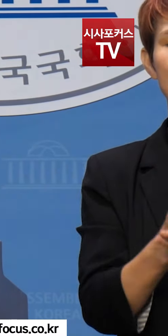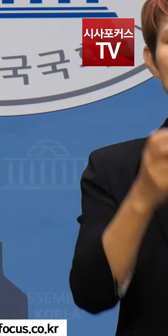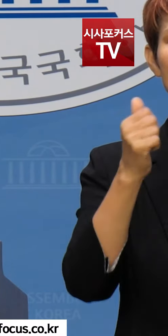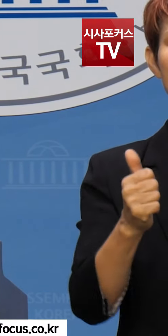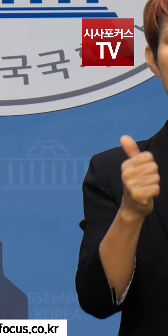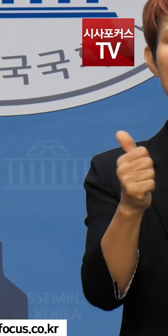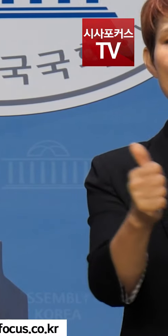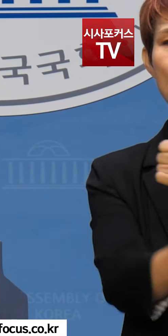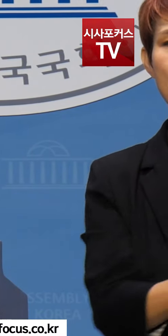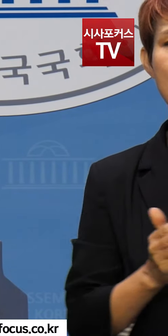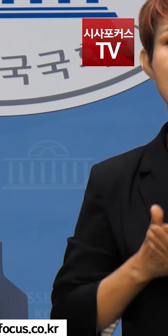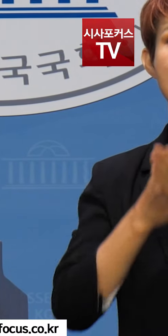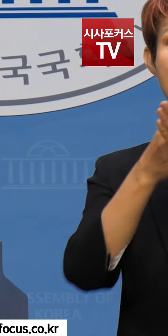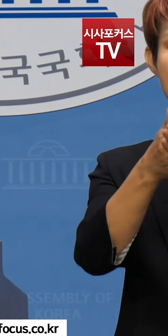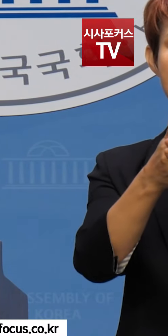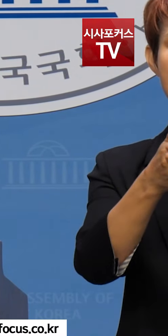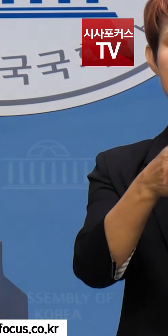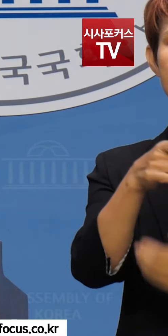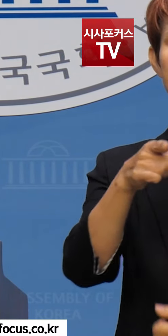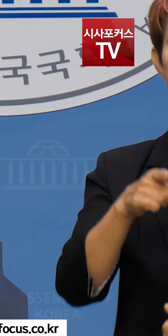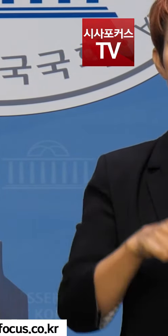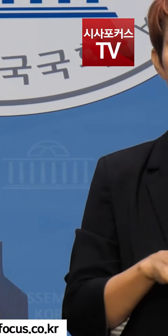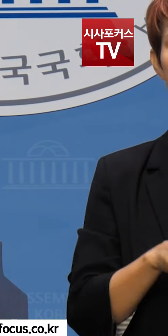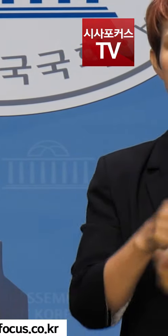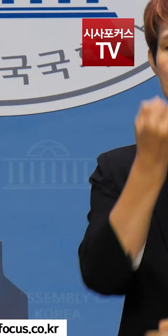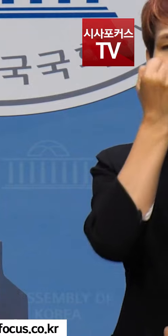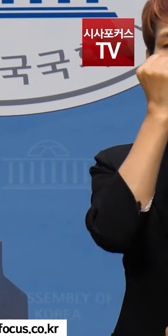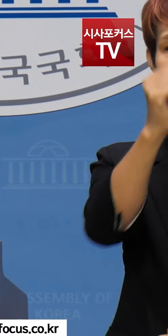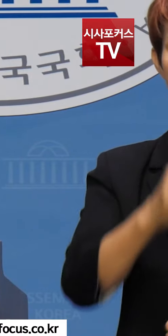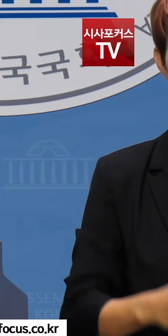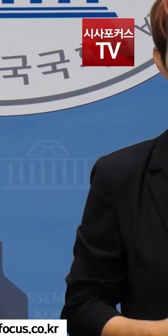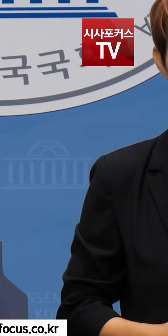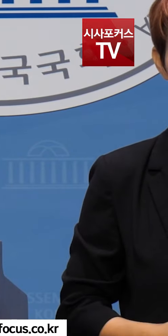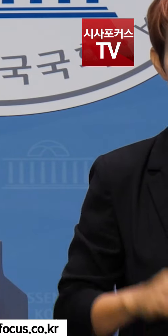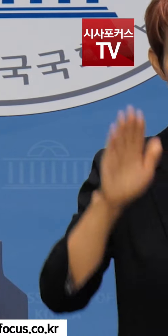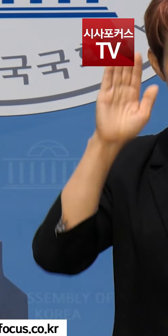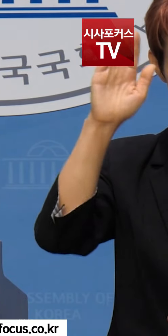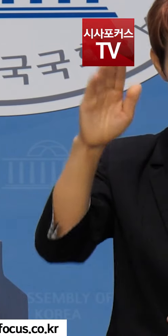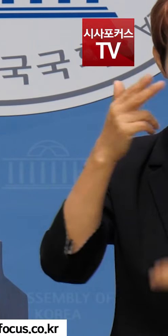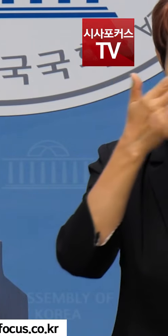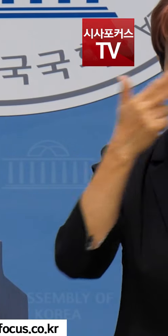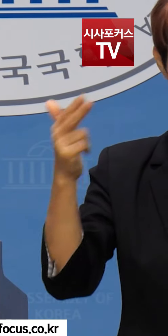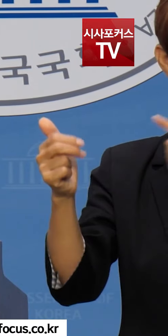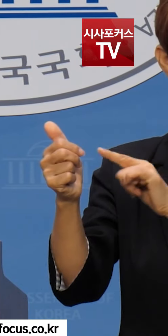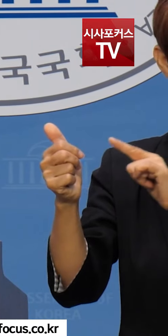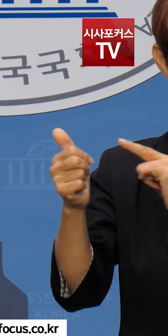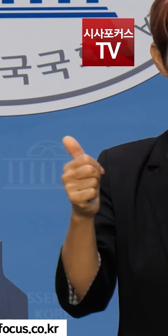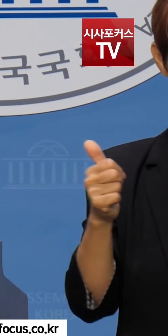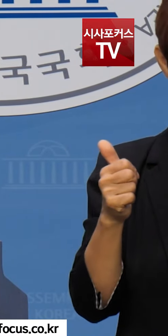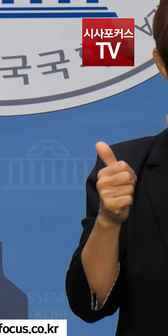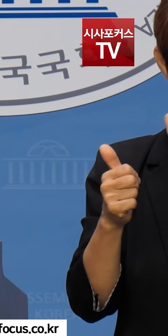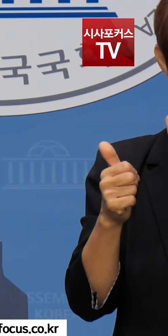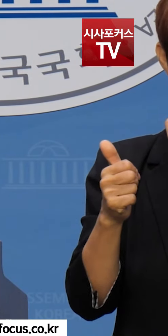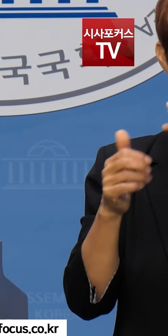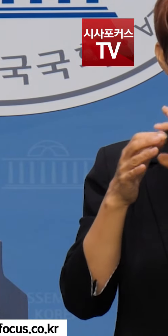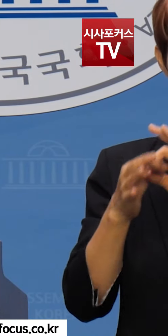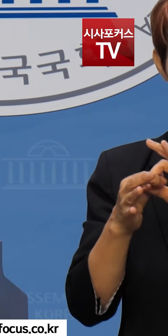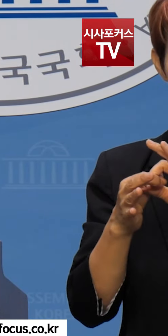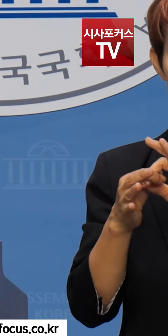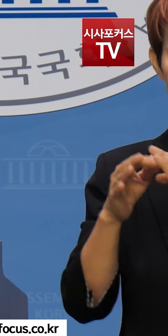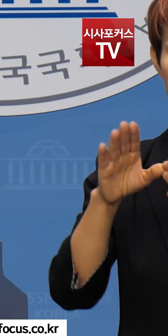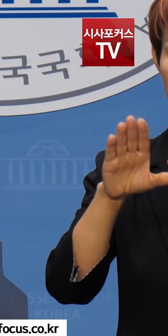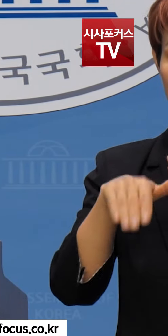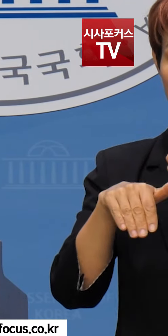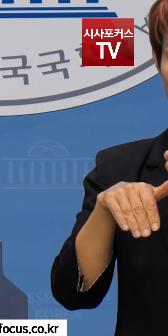회부시킨 것은 그 의도가 너무 뻔합니다. 향후 있을 이전 대표에 대한 수사나 공관